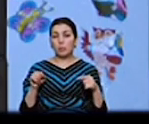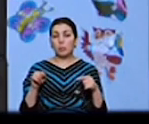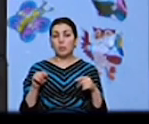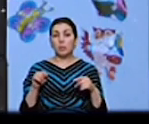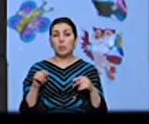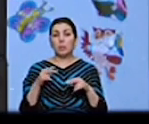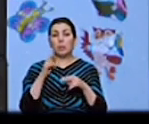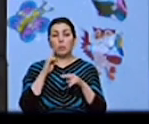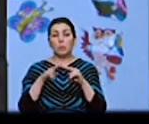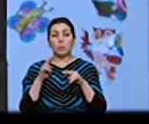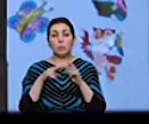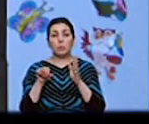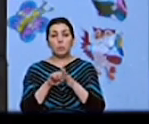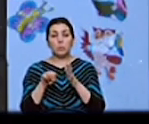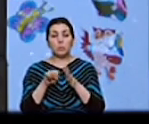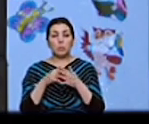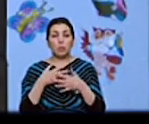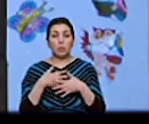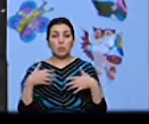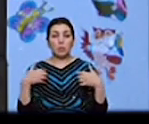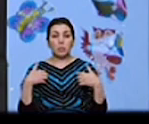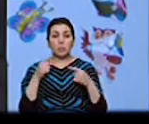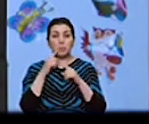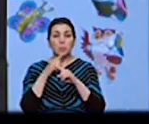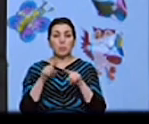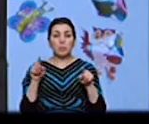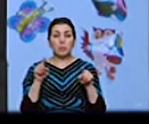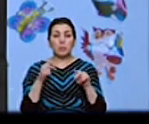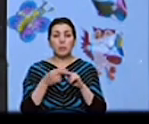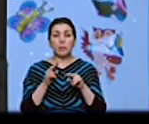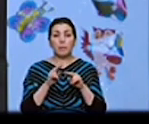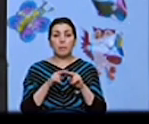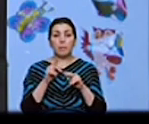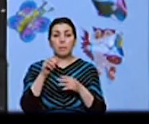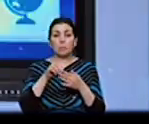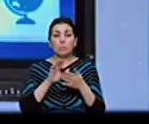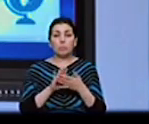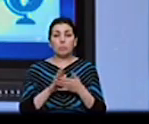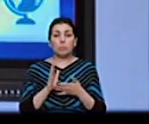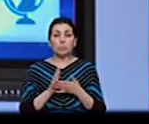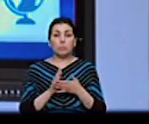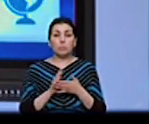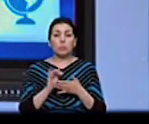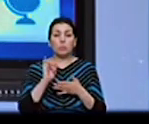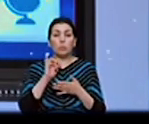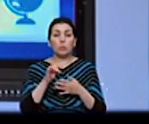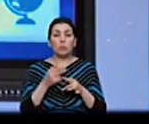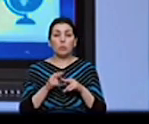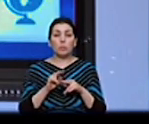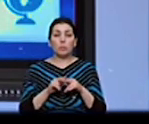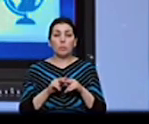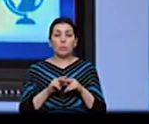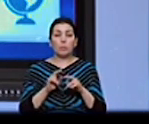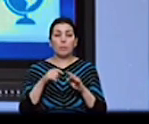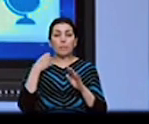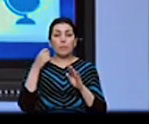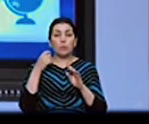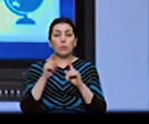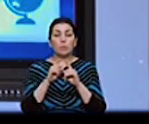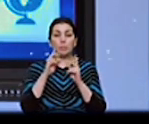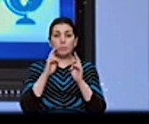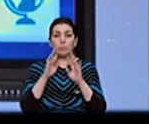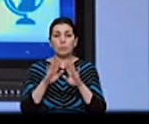qirilib ketayotgan hayvonlarning noyob namunalari kiritilgan. Ular neyse bolajonlar, xuddi video